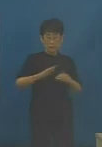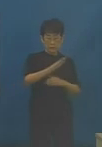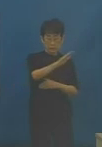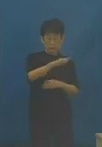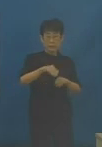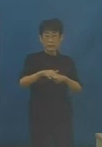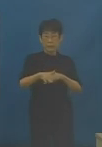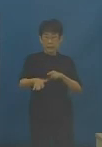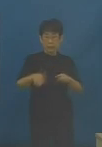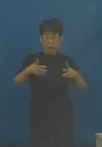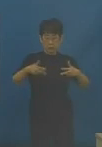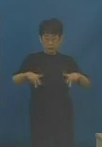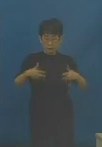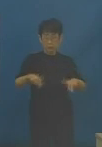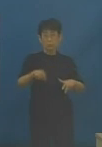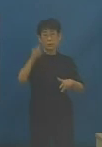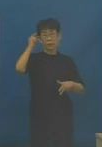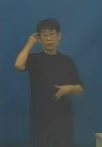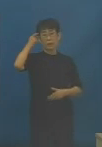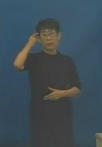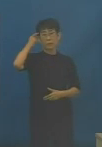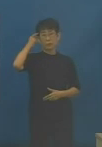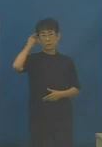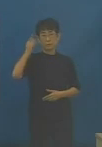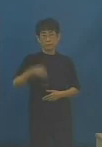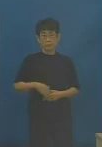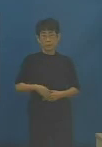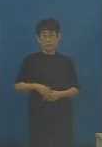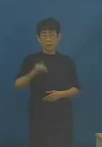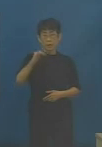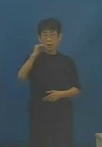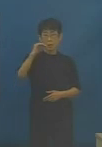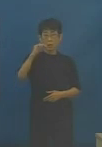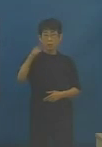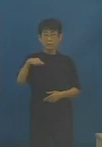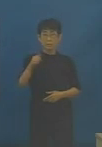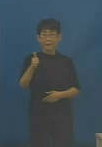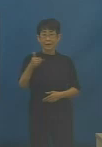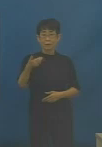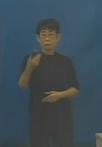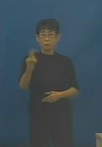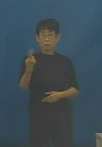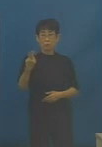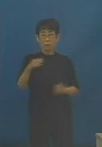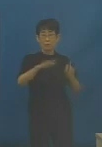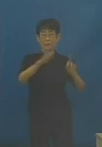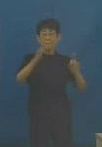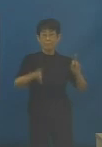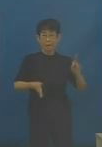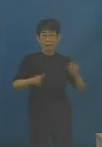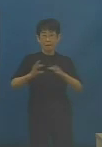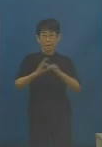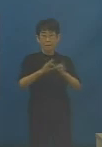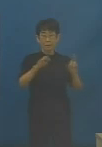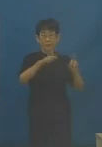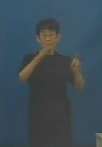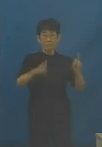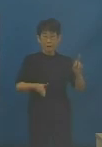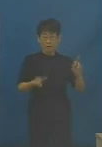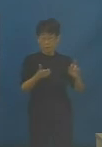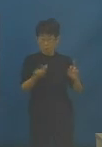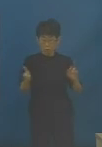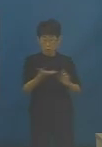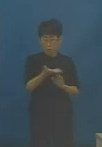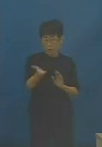こうというふうに考えております。コンタクトセンターでいろいろと物資を配布をするとかですね、それ